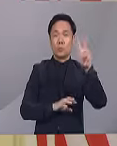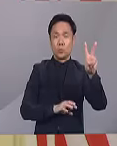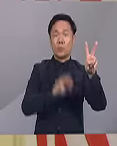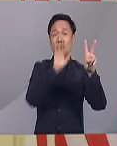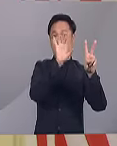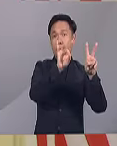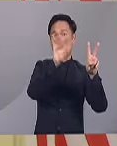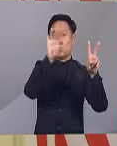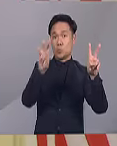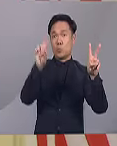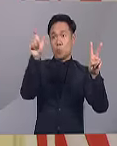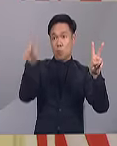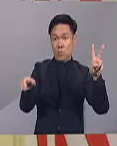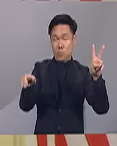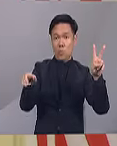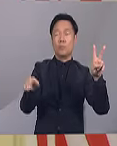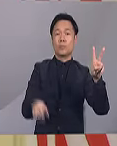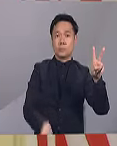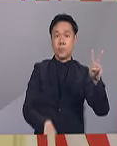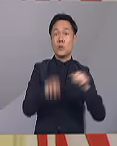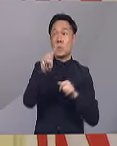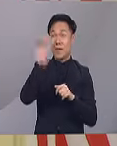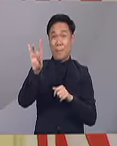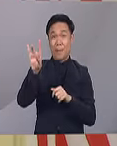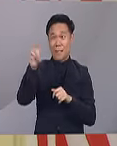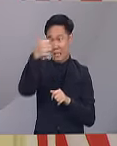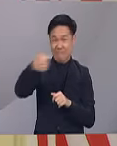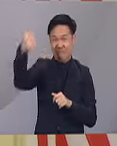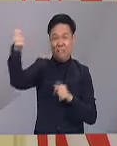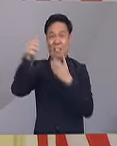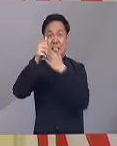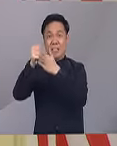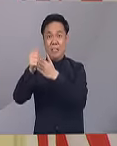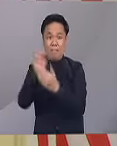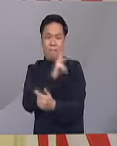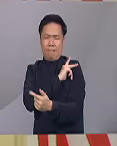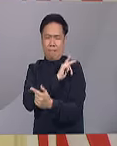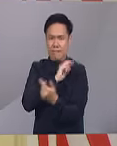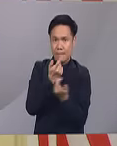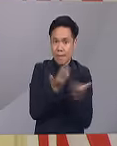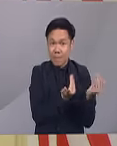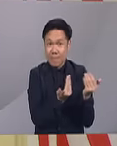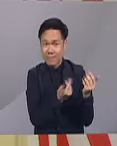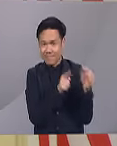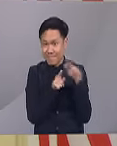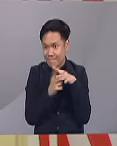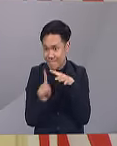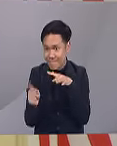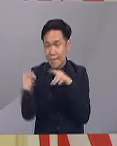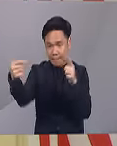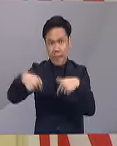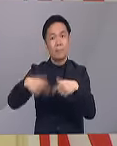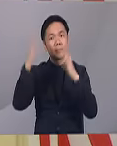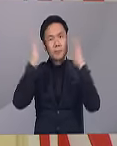287 parti dan 28 tekong di atas percubaan memasuki negara secara haram.